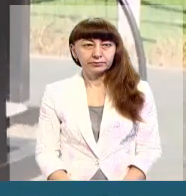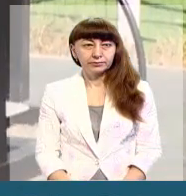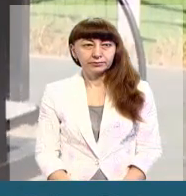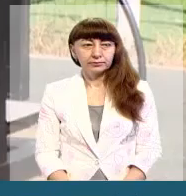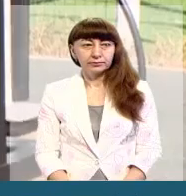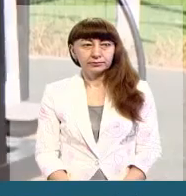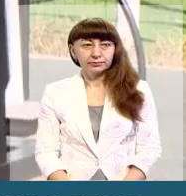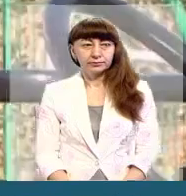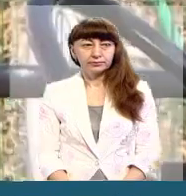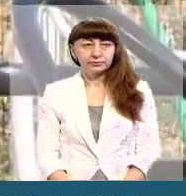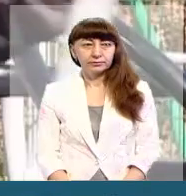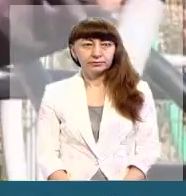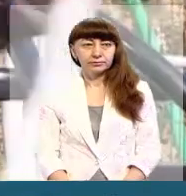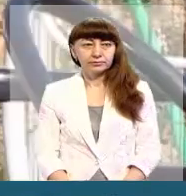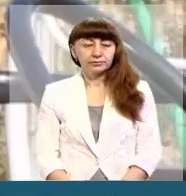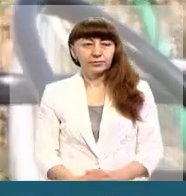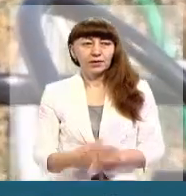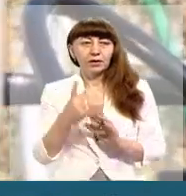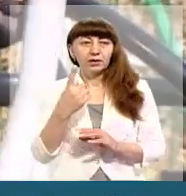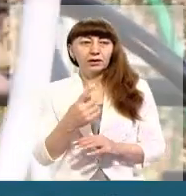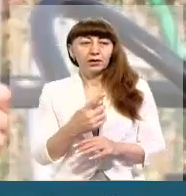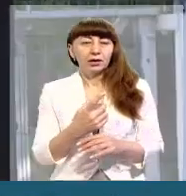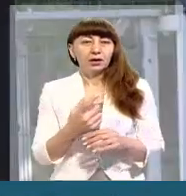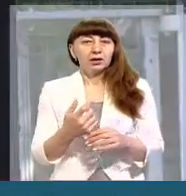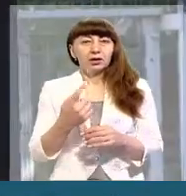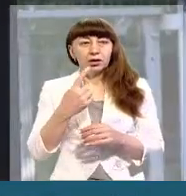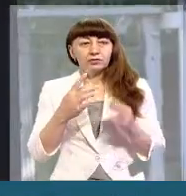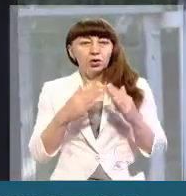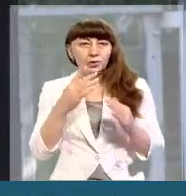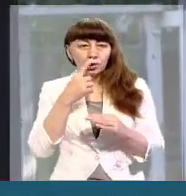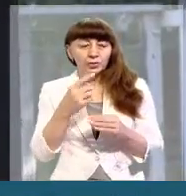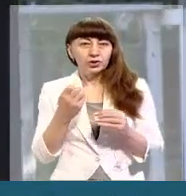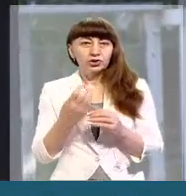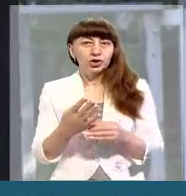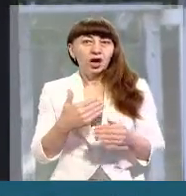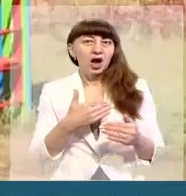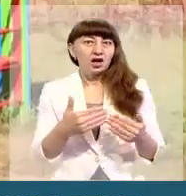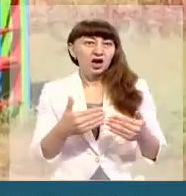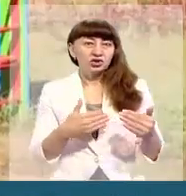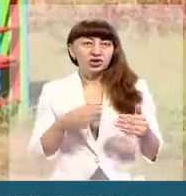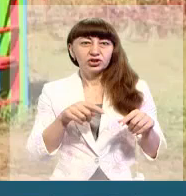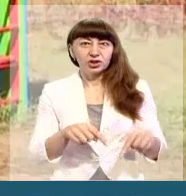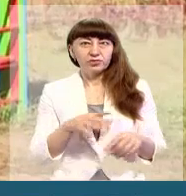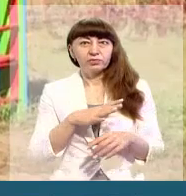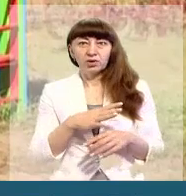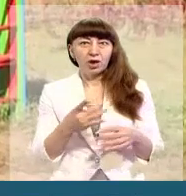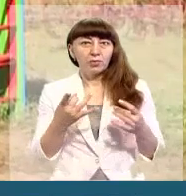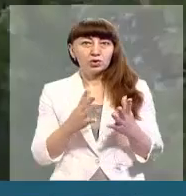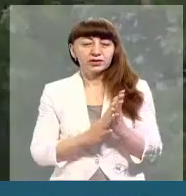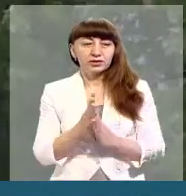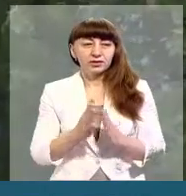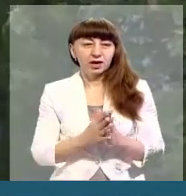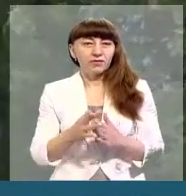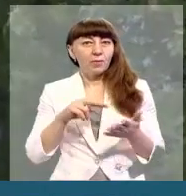14-ші 100 пәтерлік көп қабатты үйдің ауласында тек асфальт төселген еді. Халық қатысатын бюджет жобасының аясында абаттандыру жұмыстары жүргізіліп,